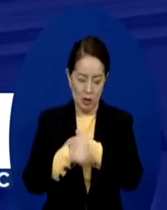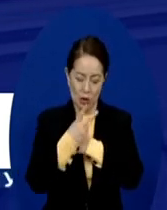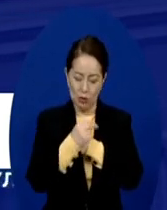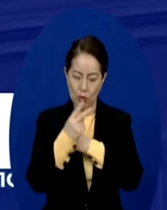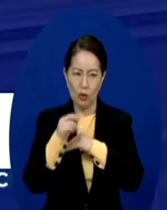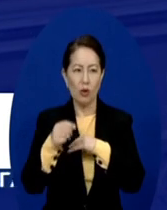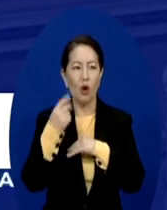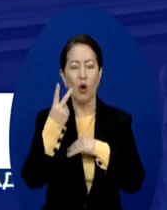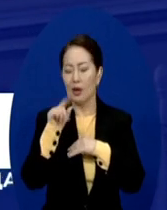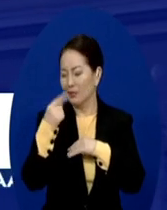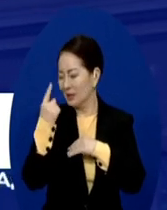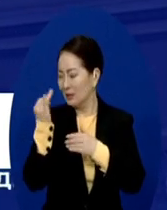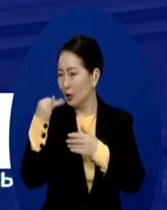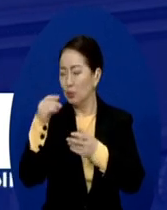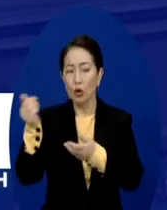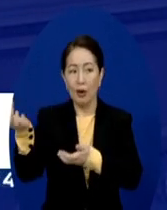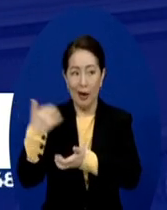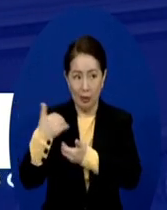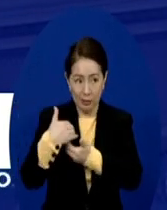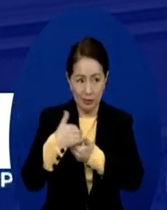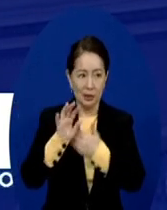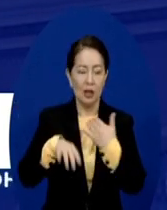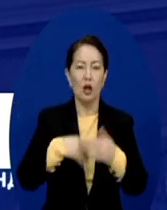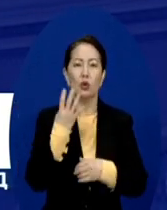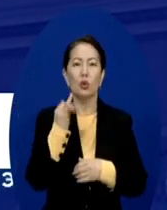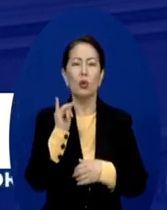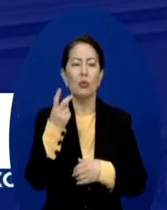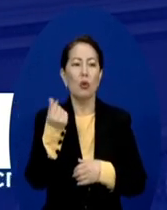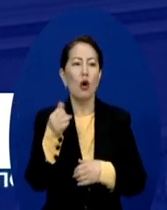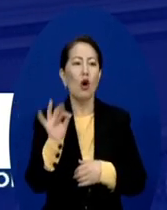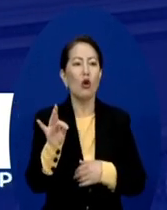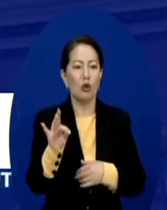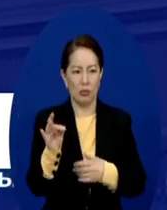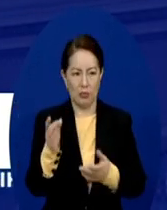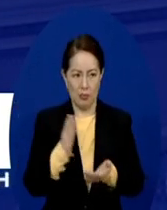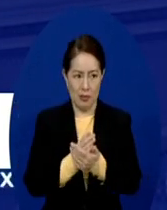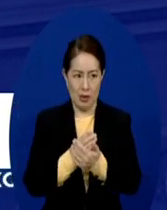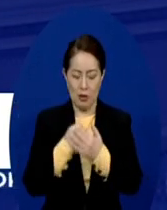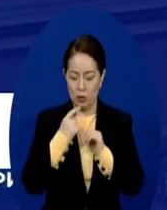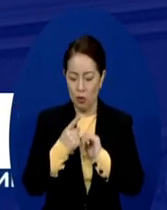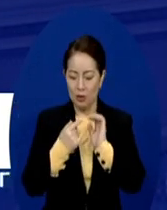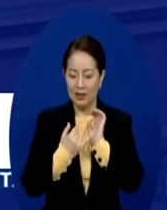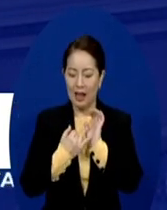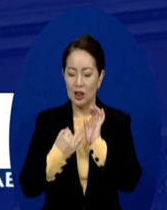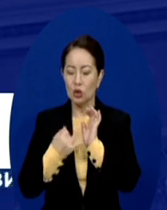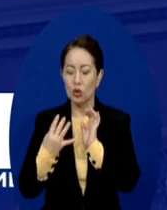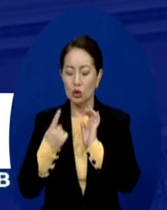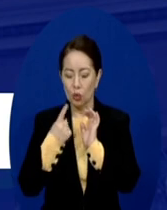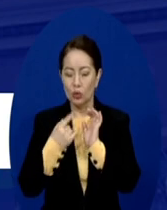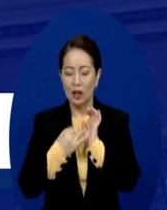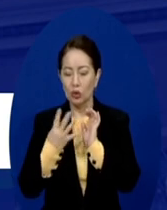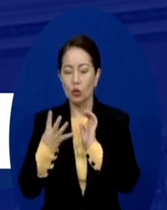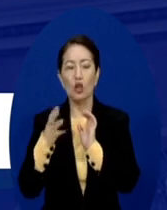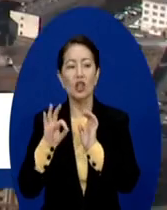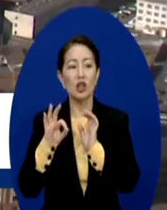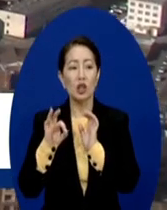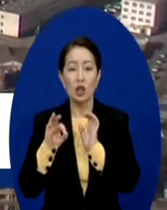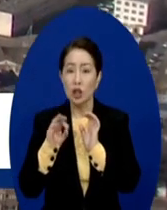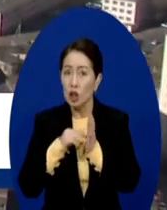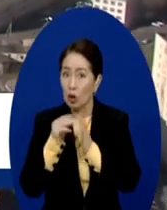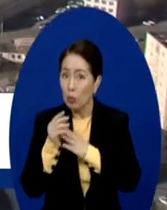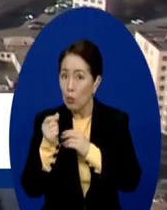80 төгрөгийг төвлөрүүлсэн бол 4 их 80 төгрөгийн өр үүсгэжээ. Харин 174 тэрбум төгрөгийн ноогдол ашгийг төлсөн